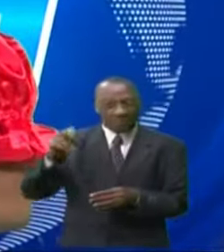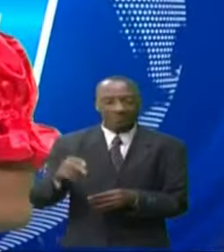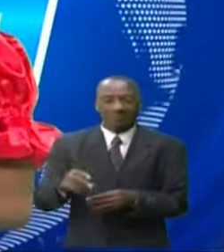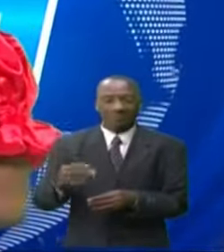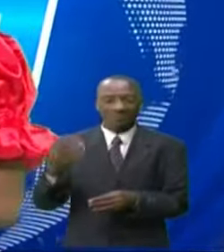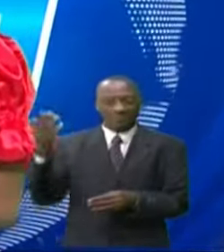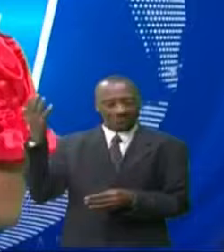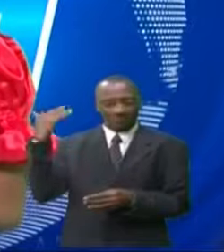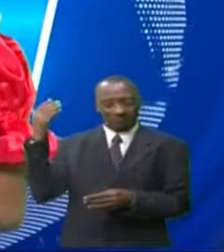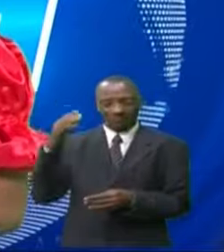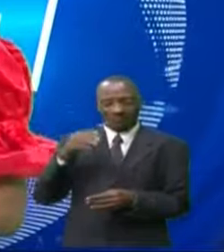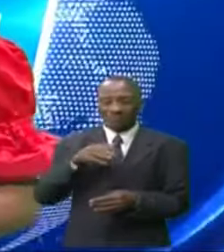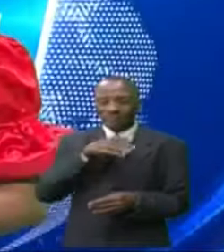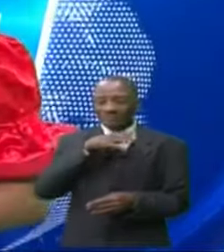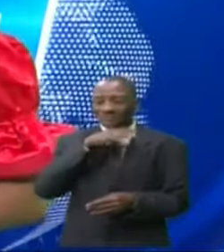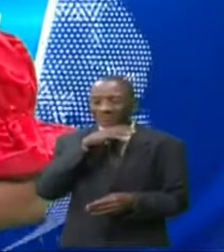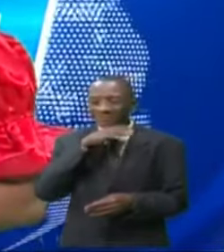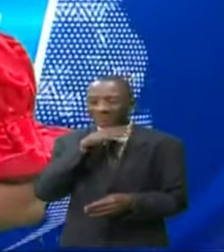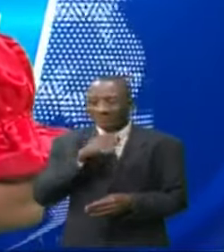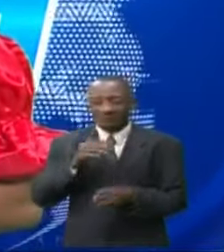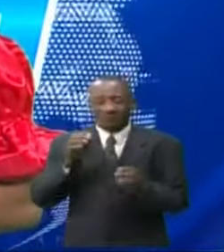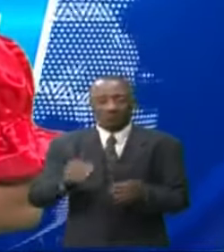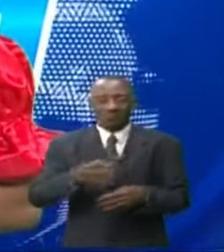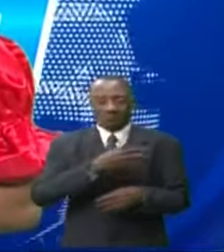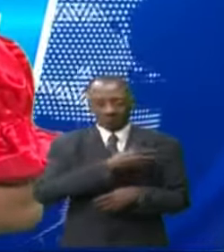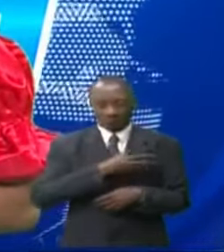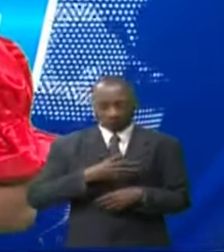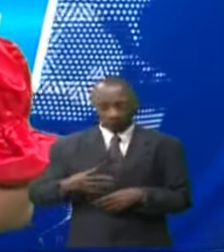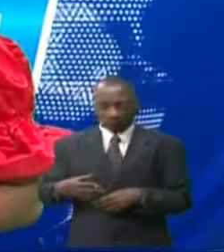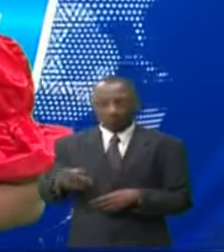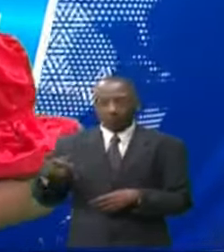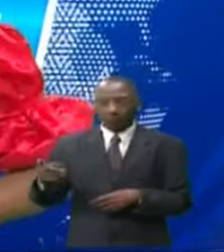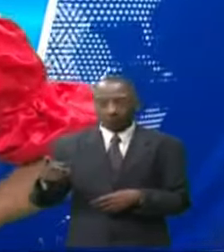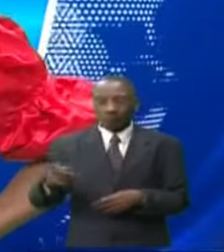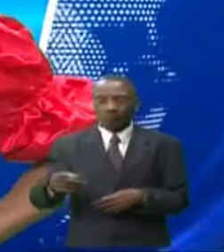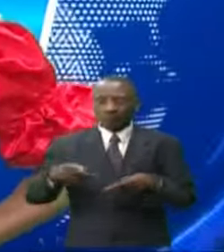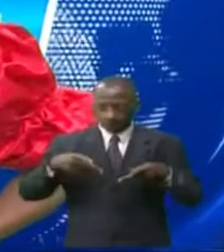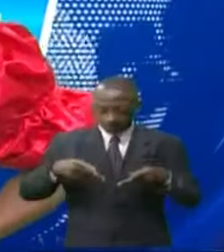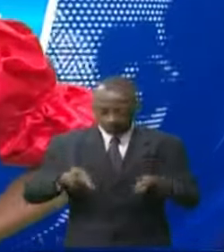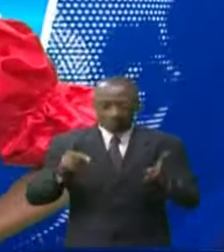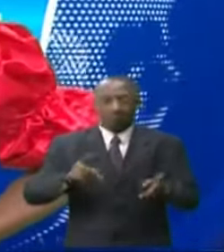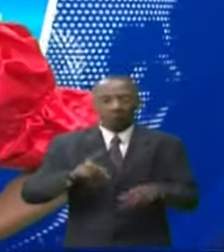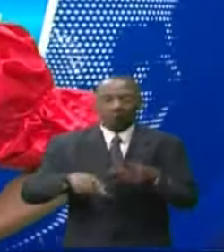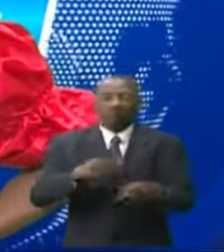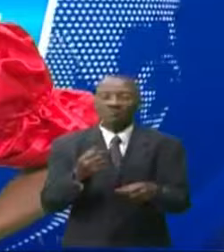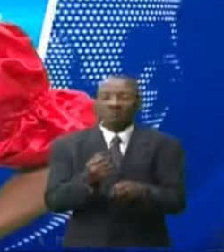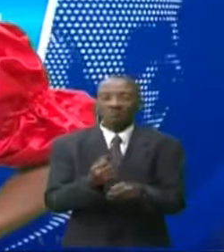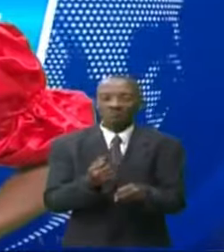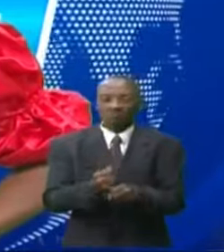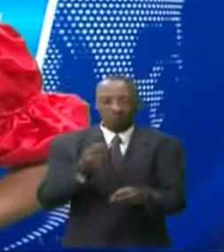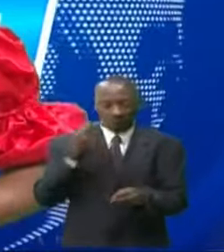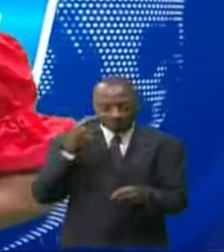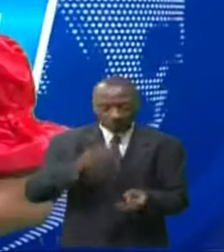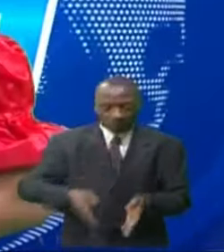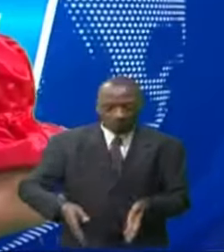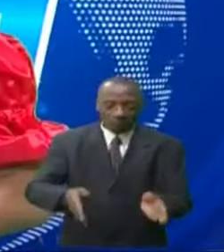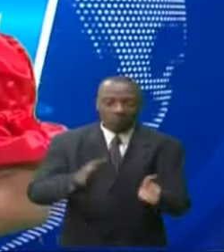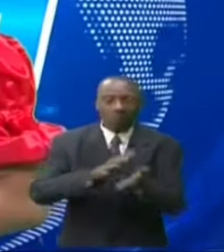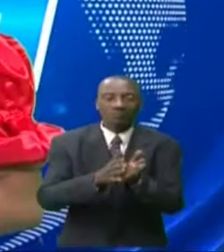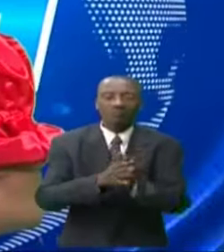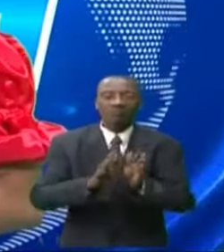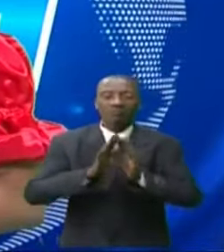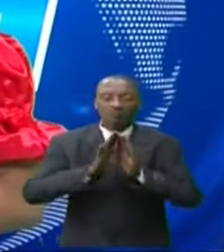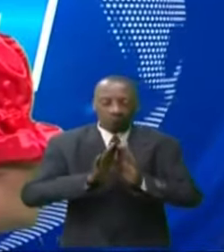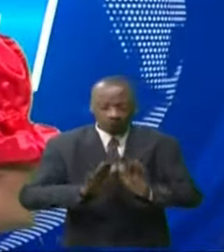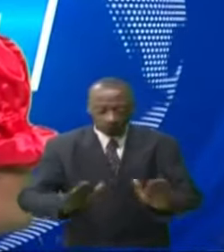de cette municipalité a lancé une opération pour d'abord déboucher les canalisation et ensuite assainir l'environnement